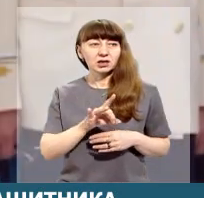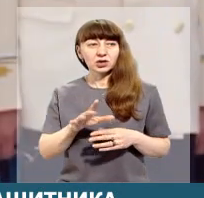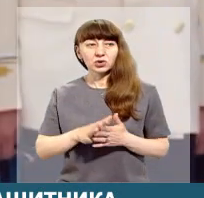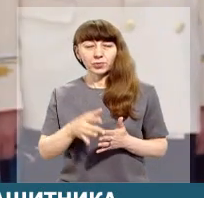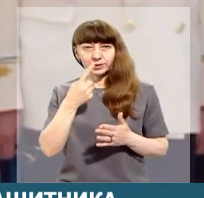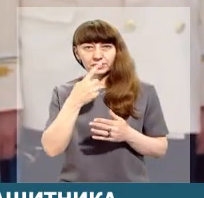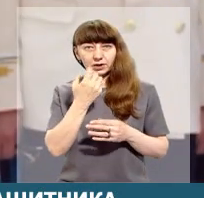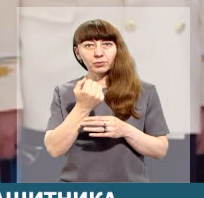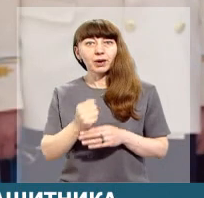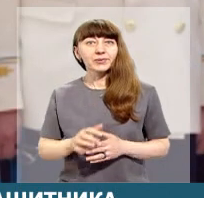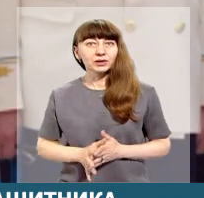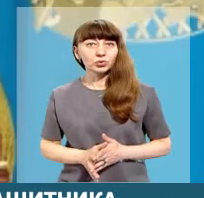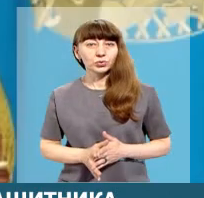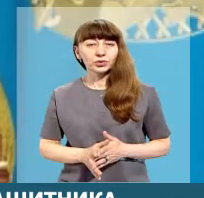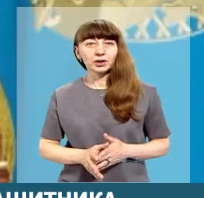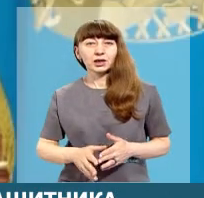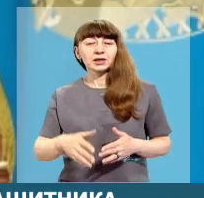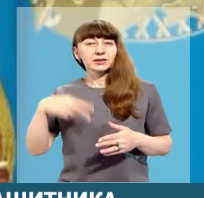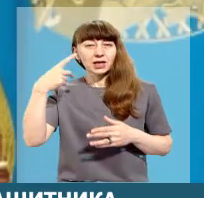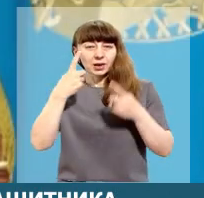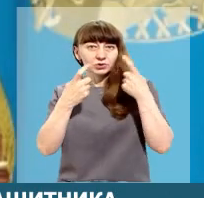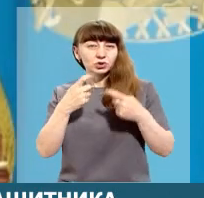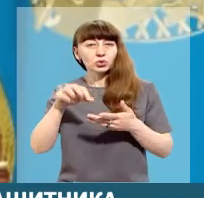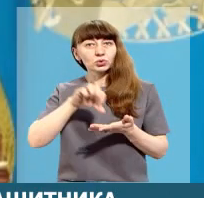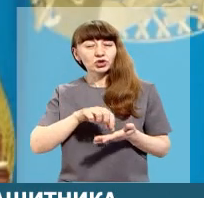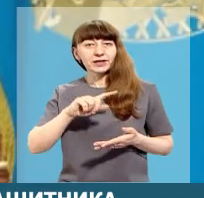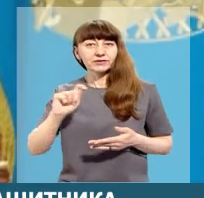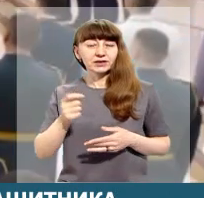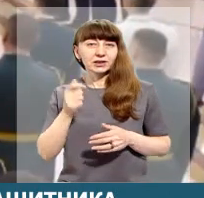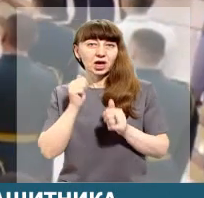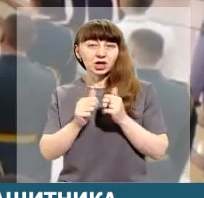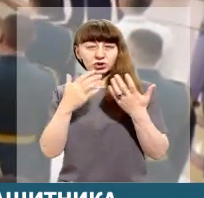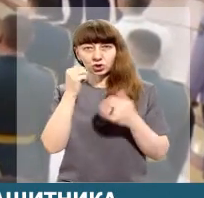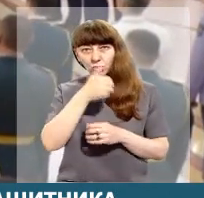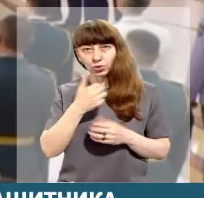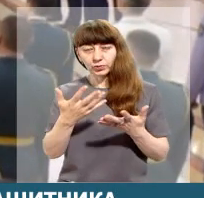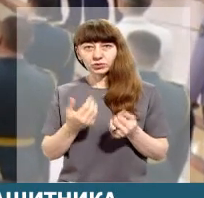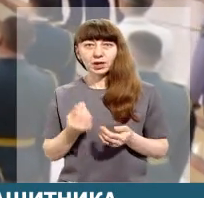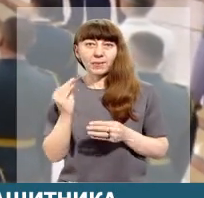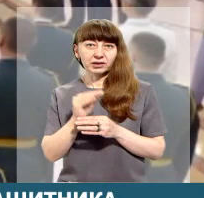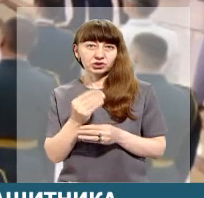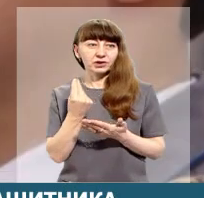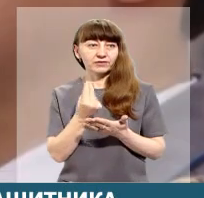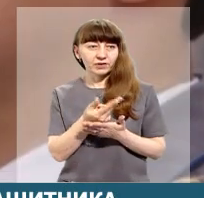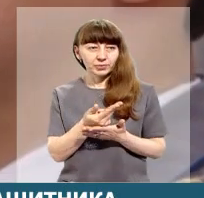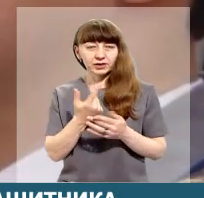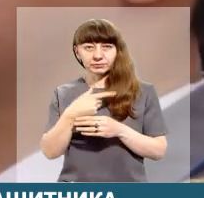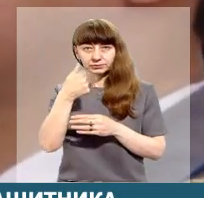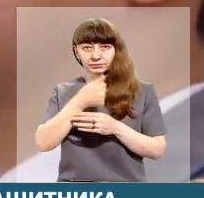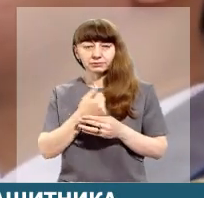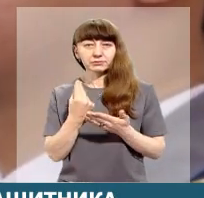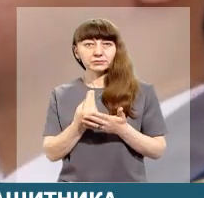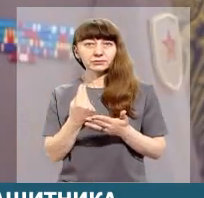приближали победу. Президент сообщил, что участники войны ежегодно ко Дню Победы получают дополнительные выплаты. В этом году эта